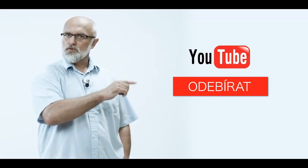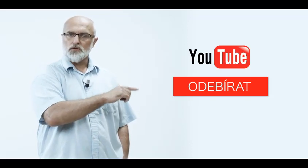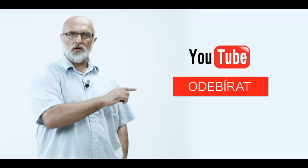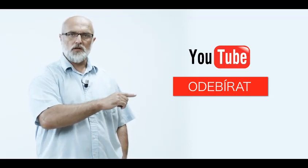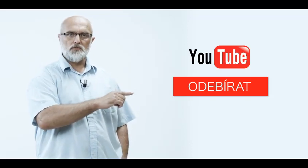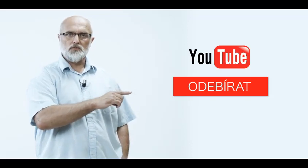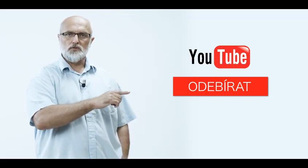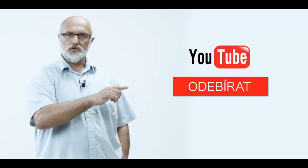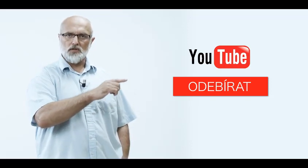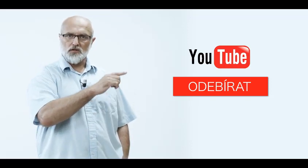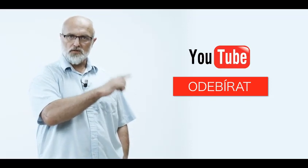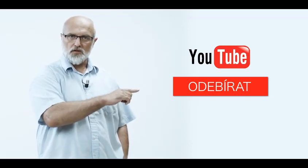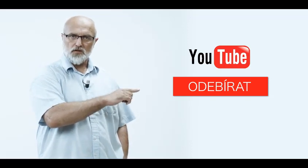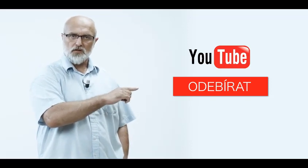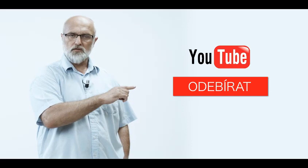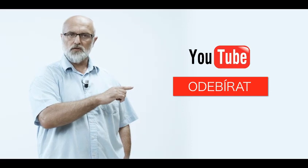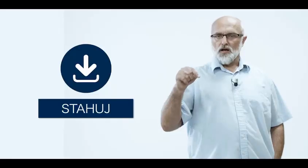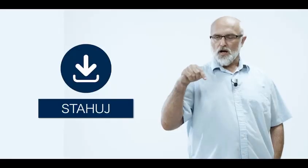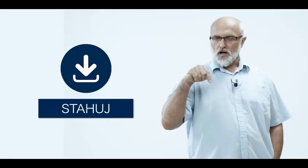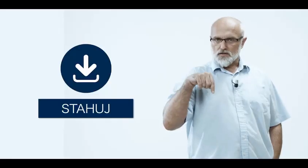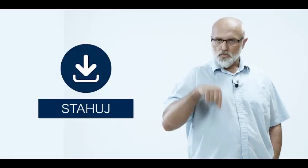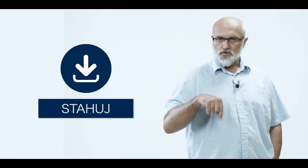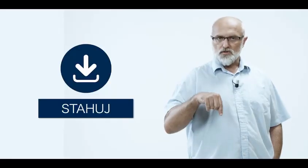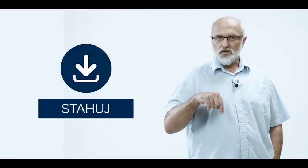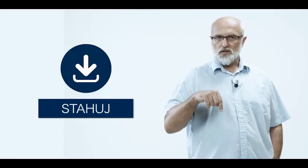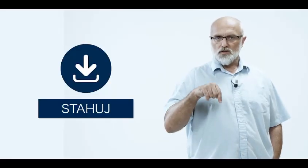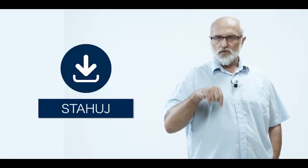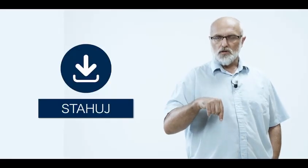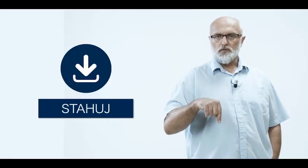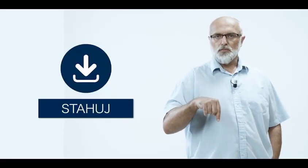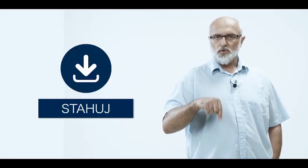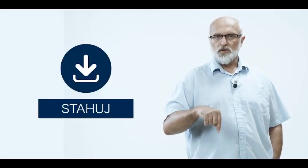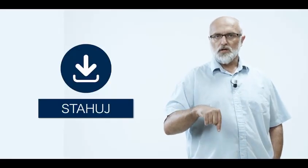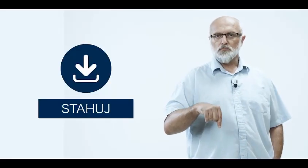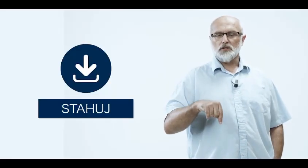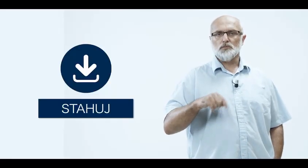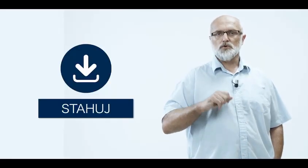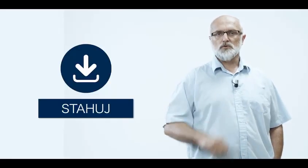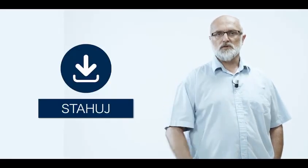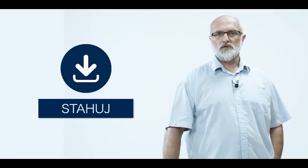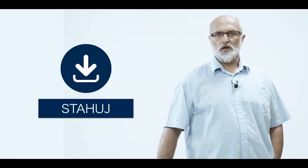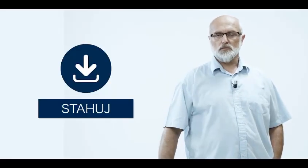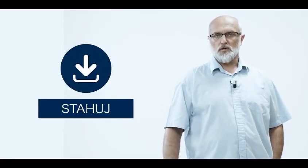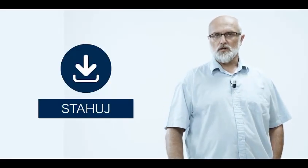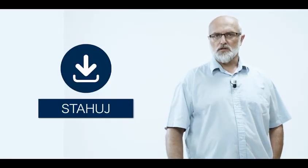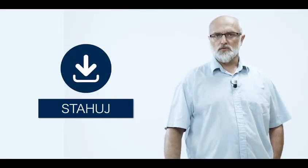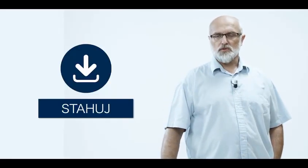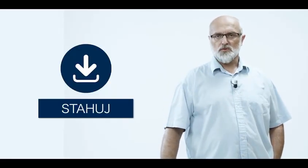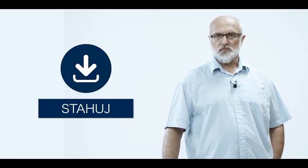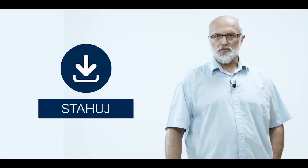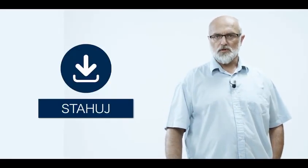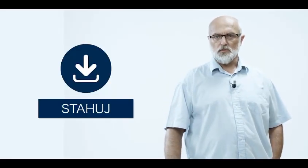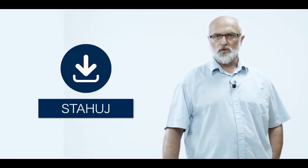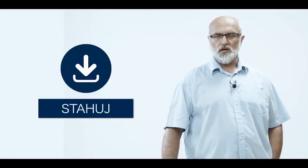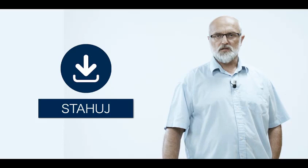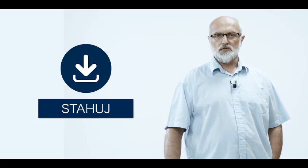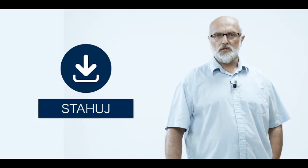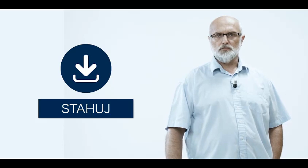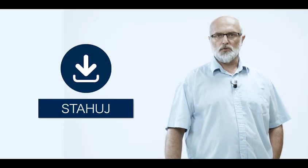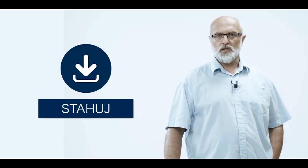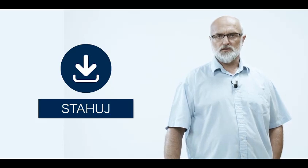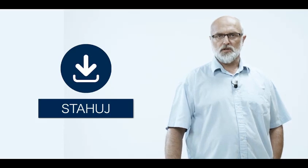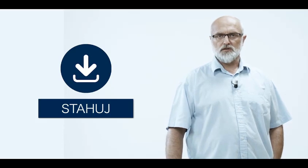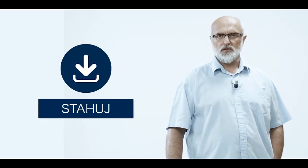které jednou za 14 dnů tady dostanete. A současně tady dole pod videím máte možnost si stáhnout analýzu, kterou jsem napsal o